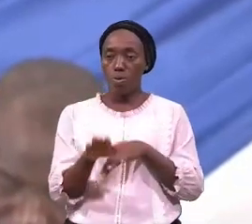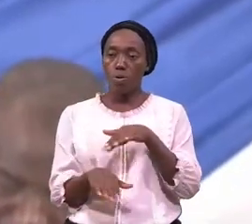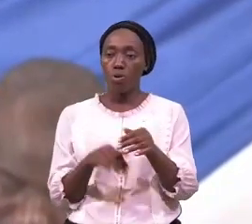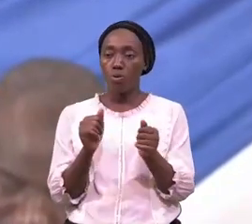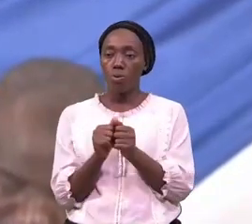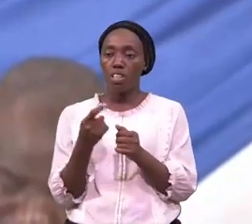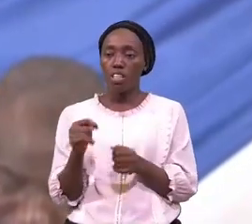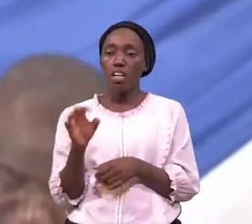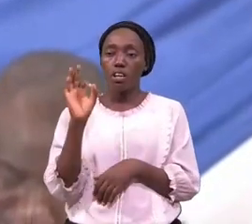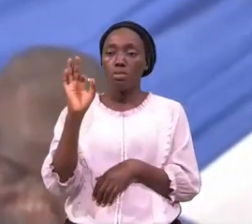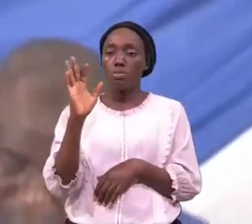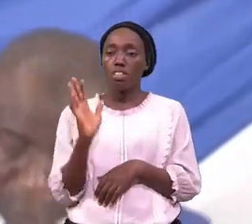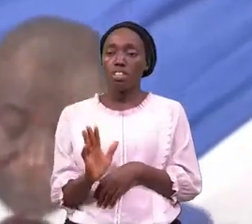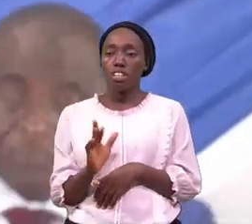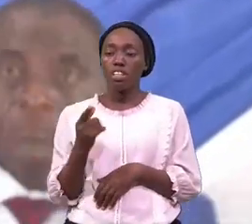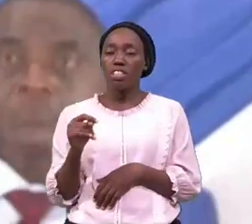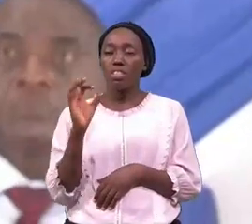Dieu.